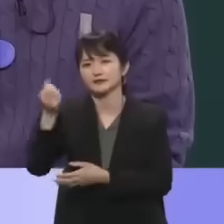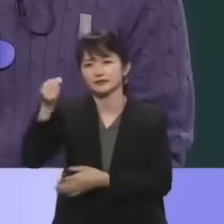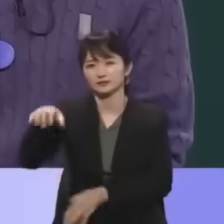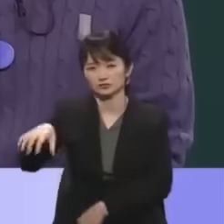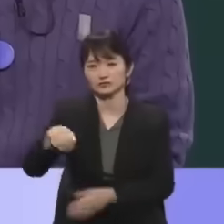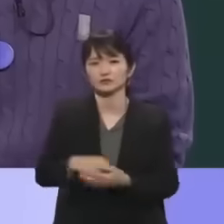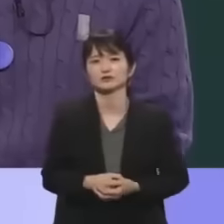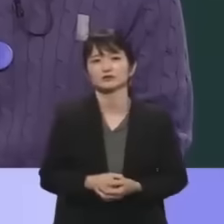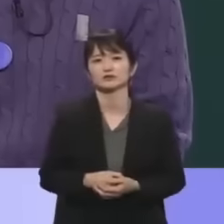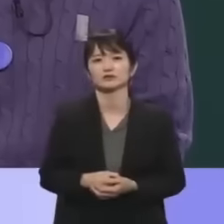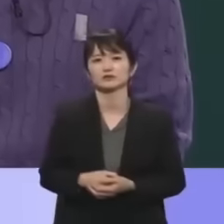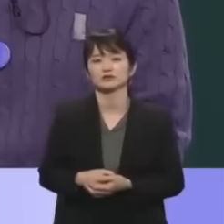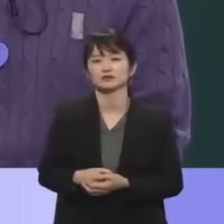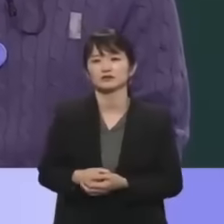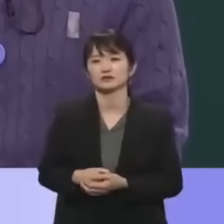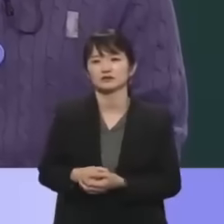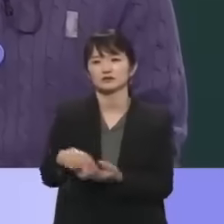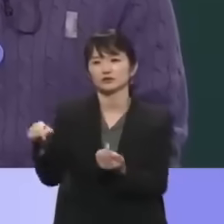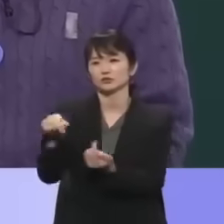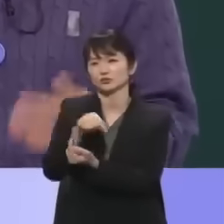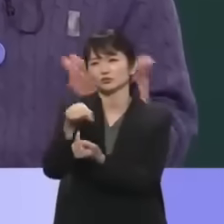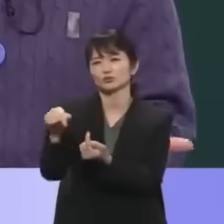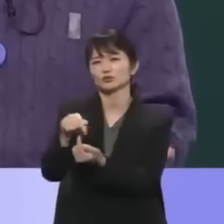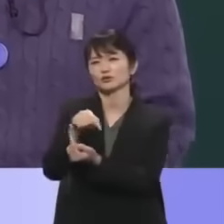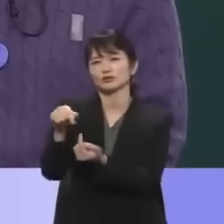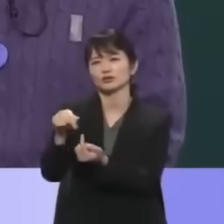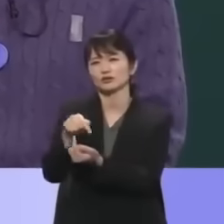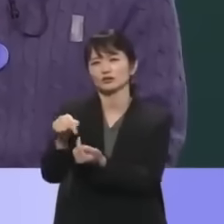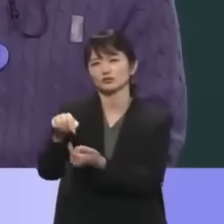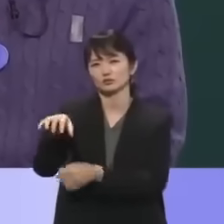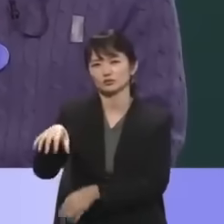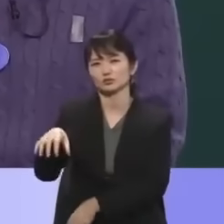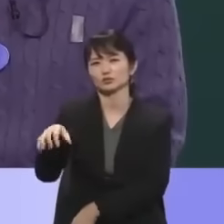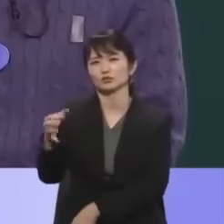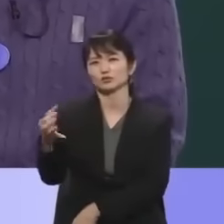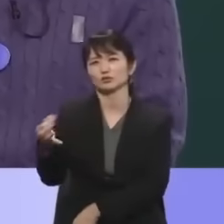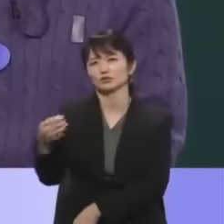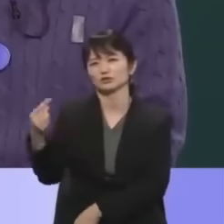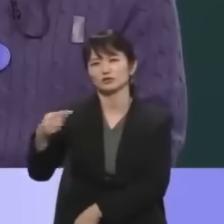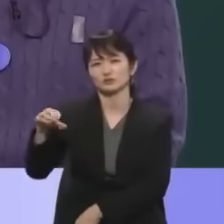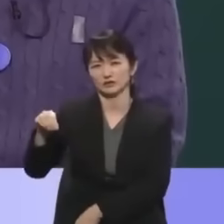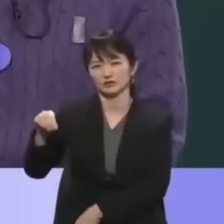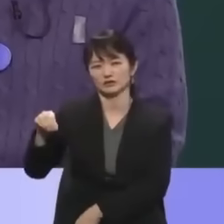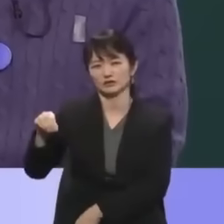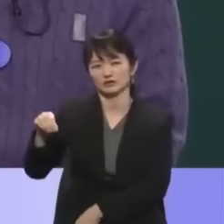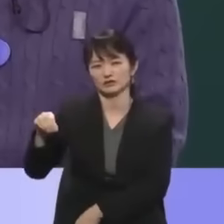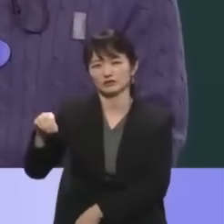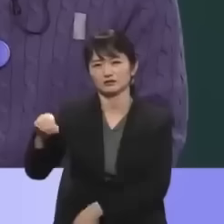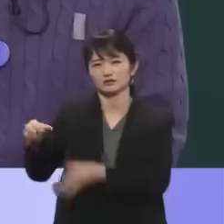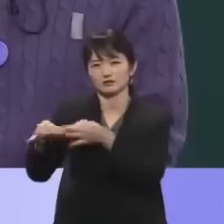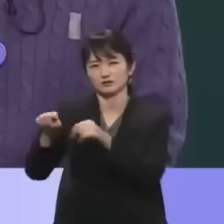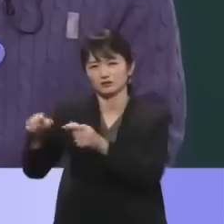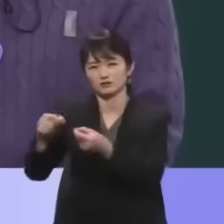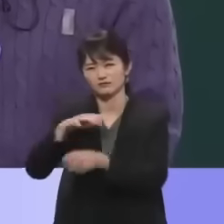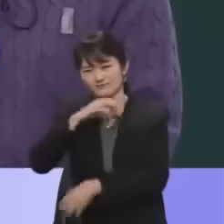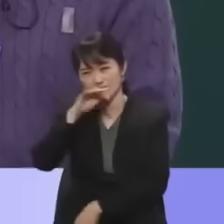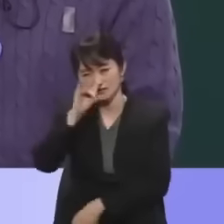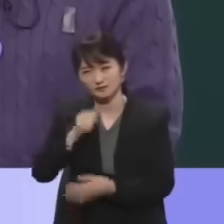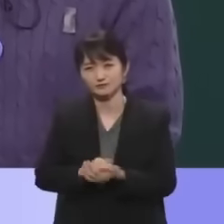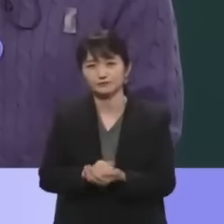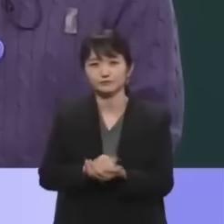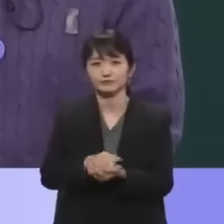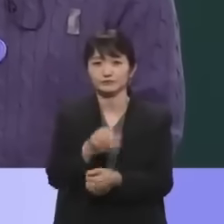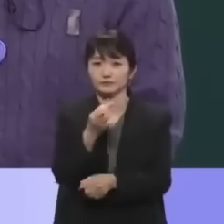운영하는데 자리만 1천만 원 정도 한 넘거나 그래서 그러다 보니까 상인들이 저런 이야기를 하게 되는 건데 아무래도 소비자